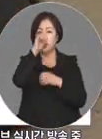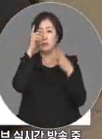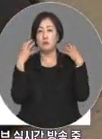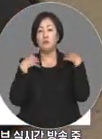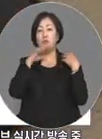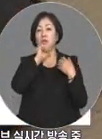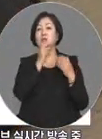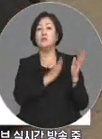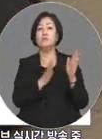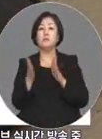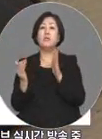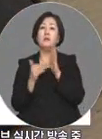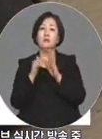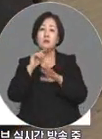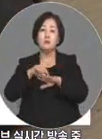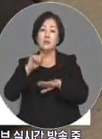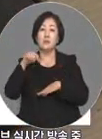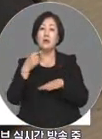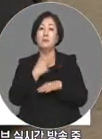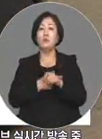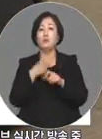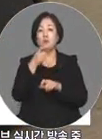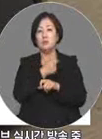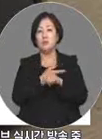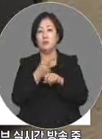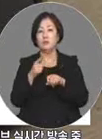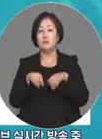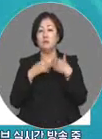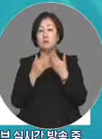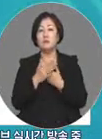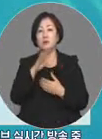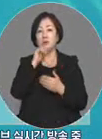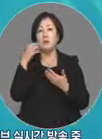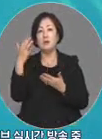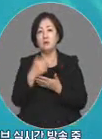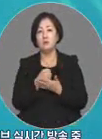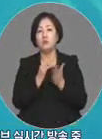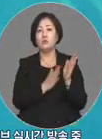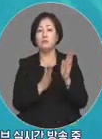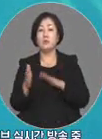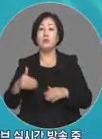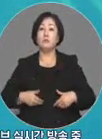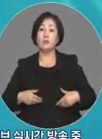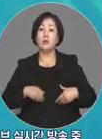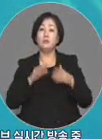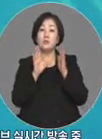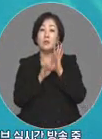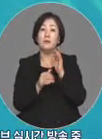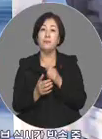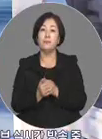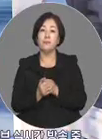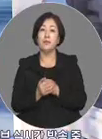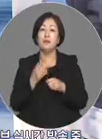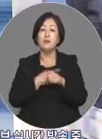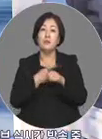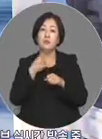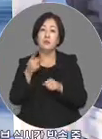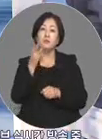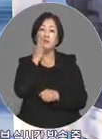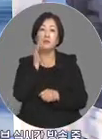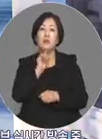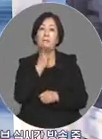통과되더라도 울산시가 내년 추경에 예산을 확보해야 하기 때문입니다. 따라서 내년에